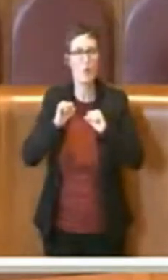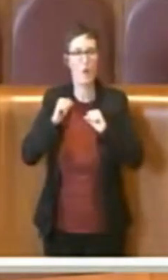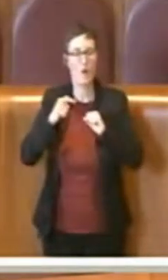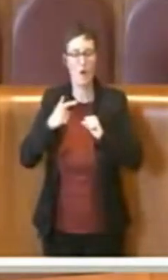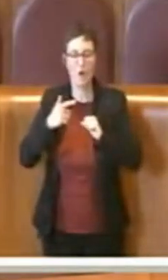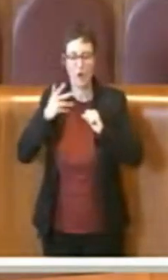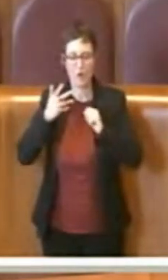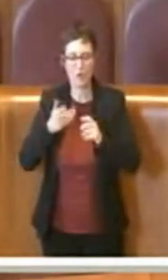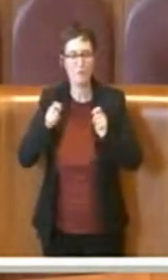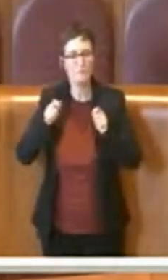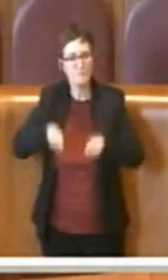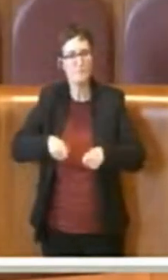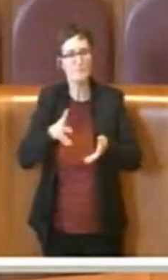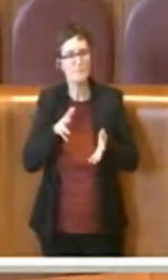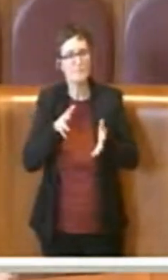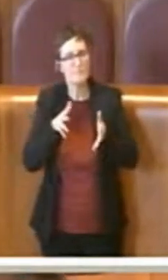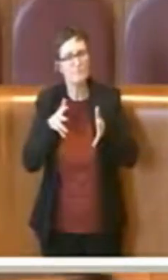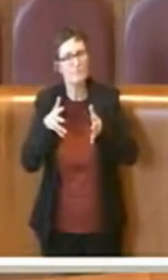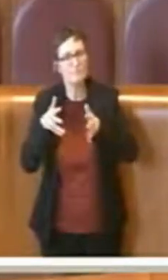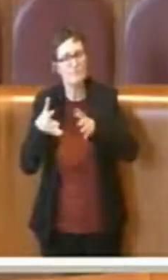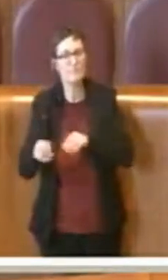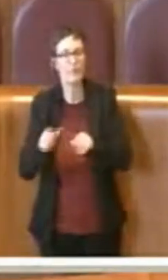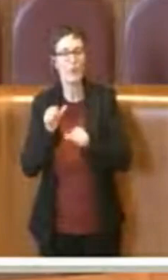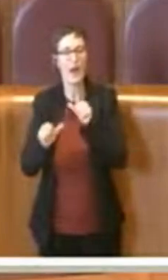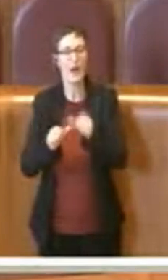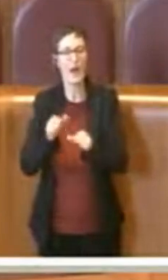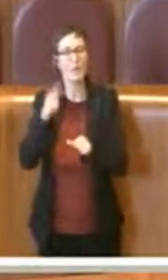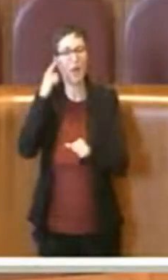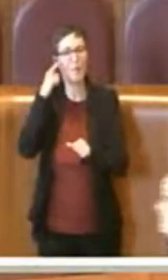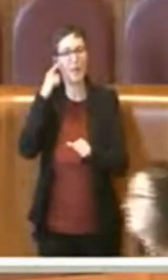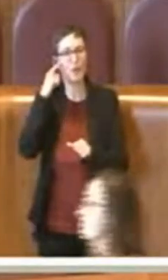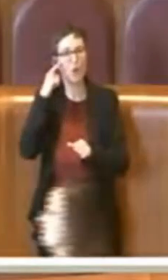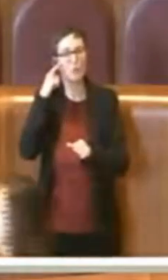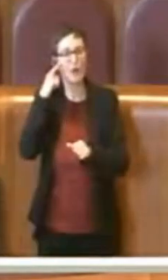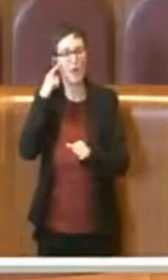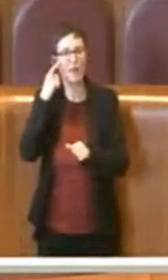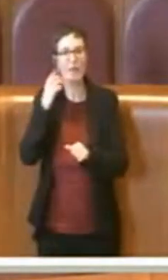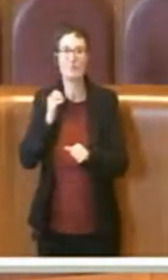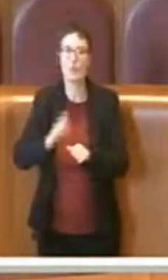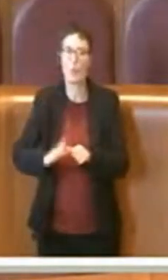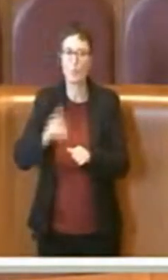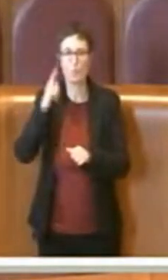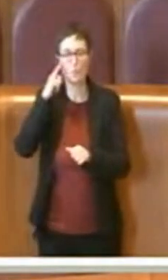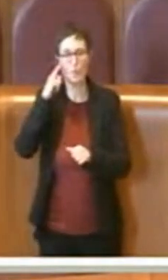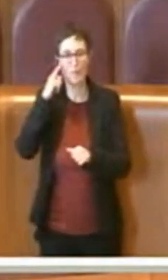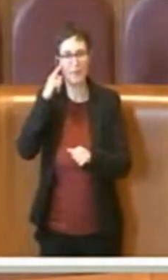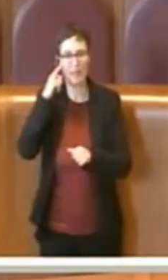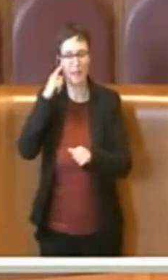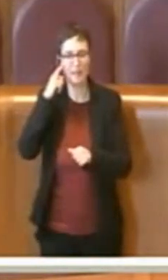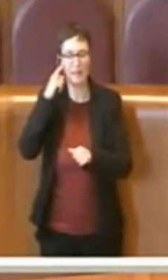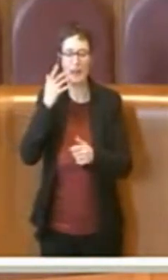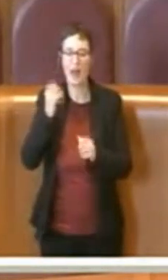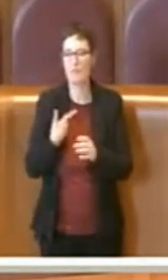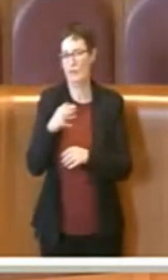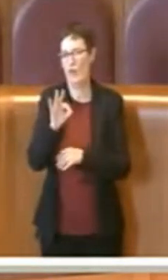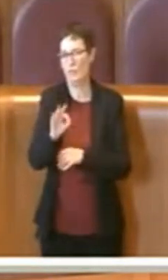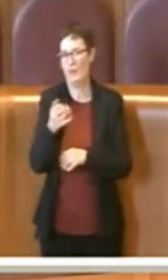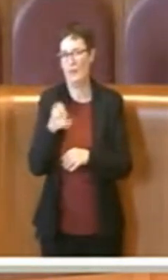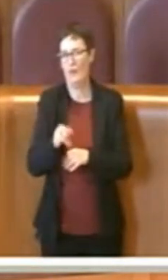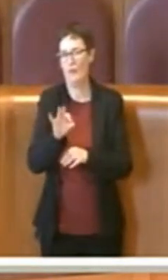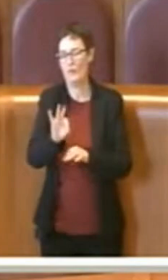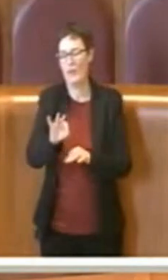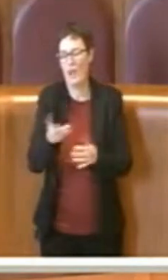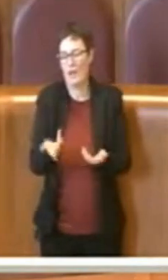mentalità, di lavoro e soprattutto anche organizzativa, perché l'obiettivo finale è fare in modo che l'amministrazione possa essere sicuramente